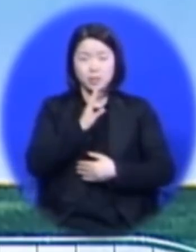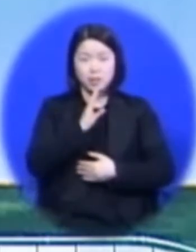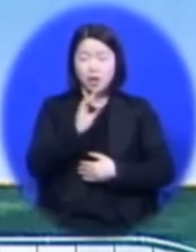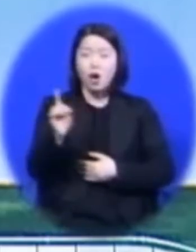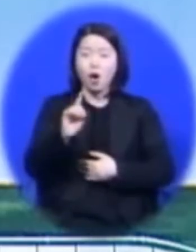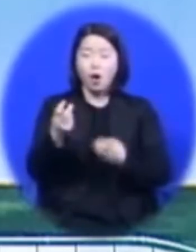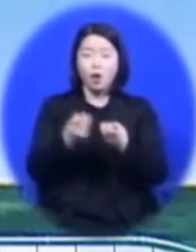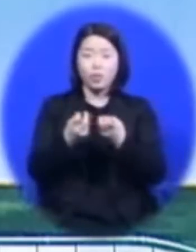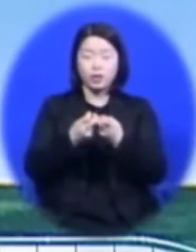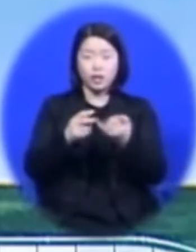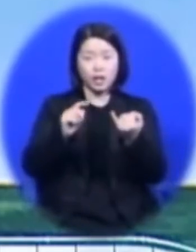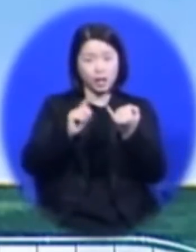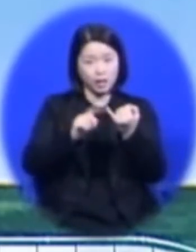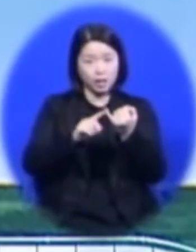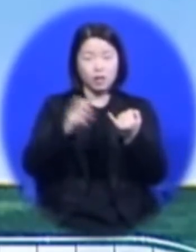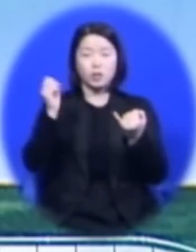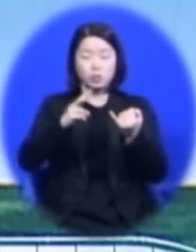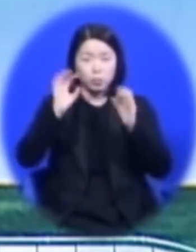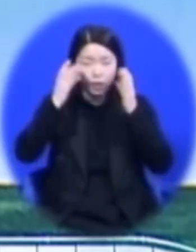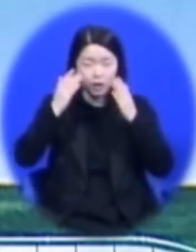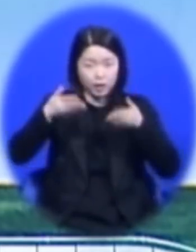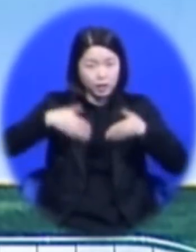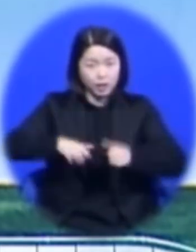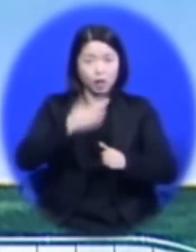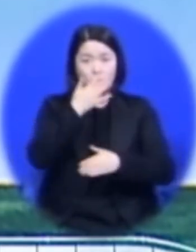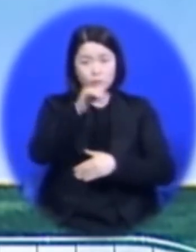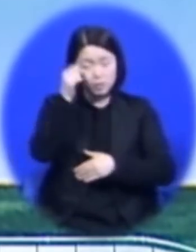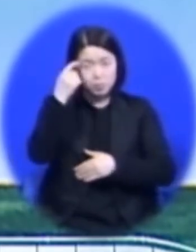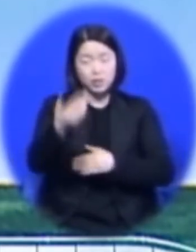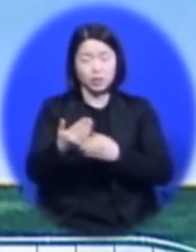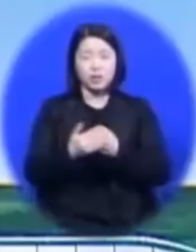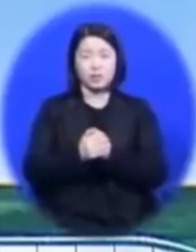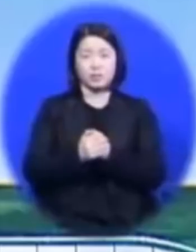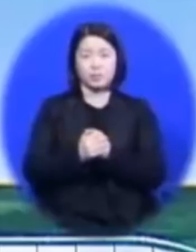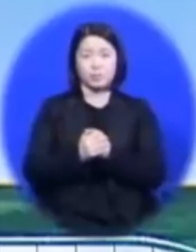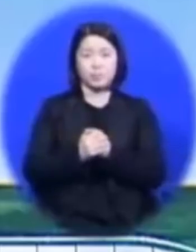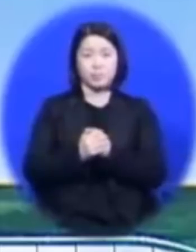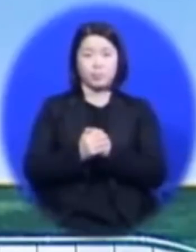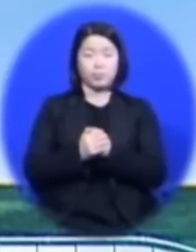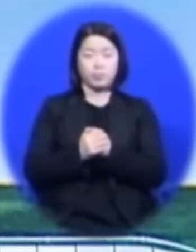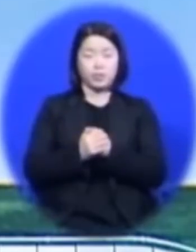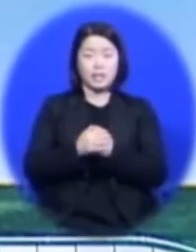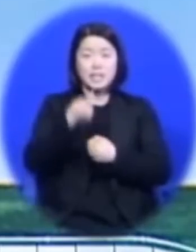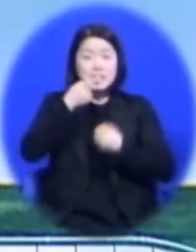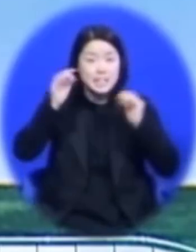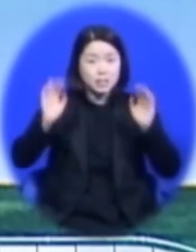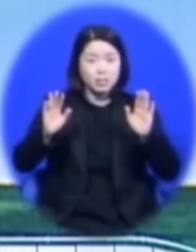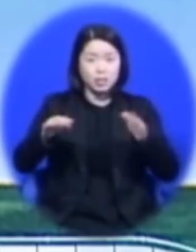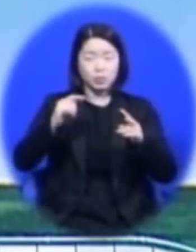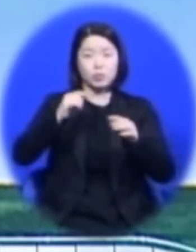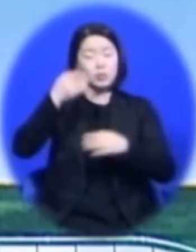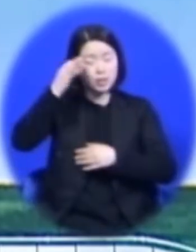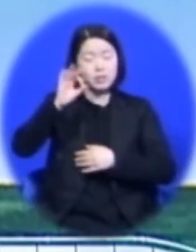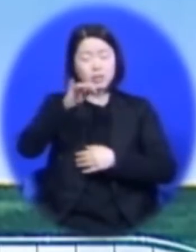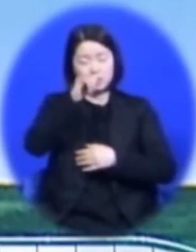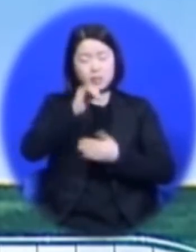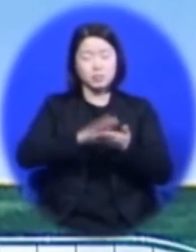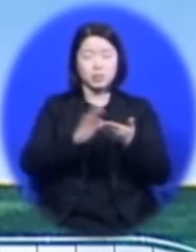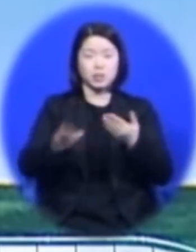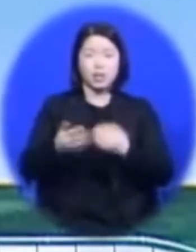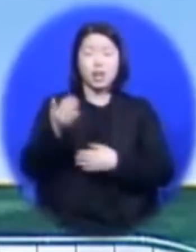어떻게 이 살아가 또 애기를 낳을 수가 있는 말입니다 천사도 인정해 온 거예요